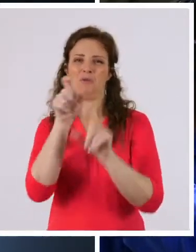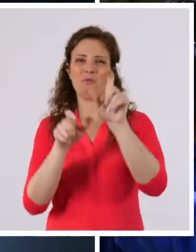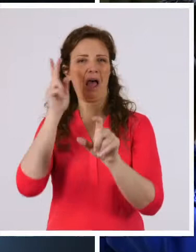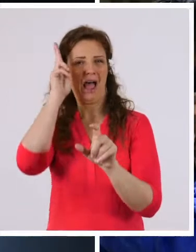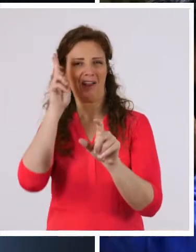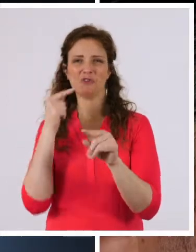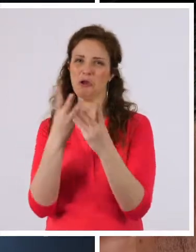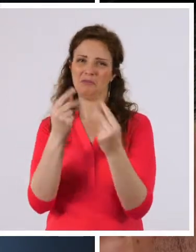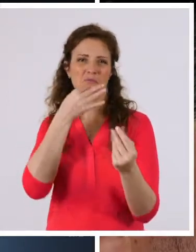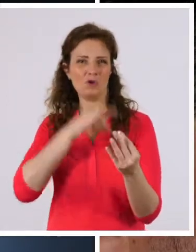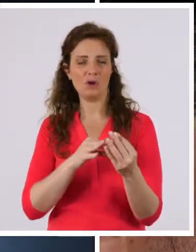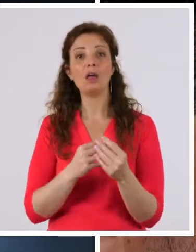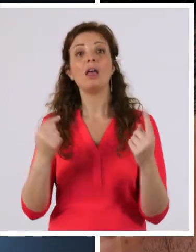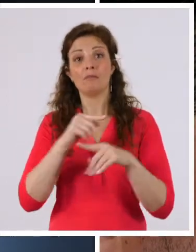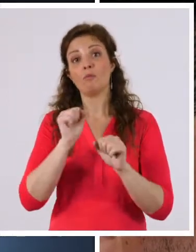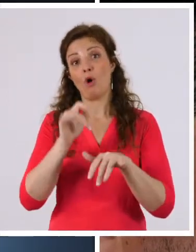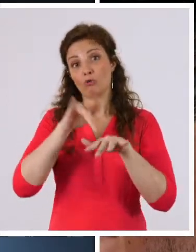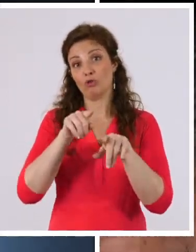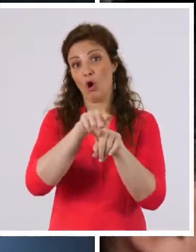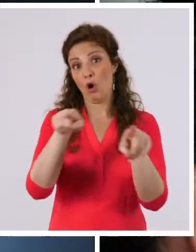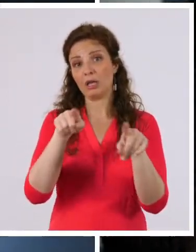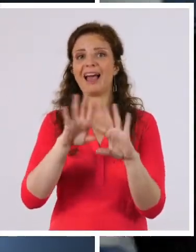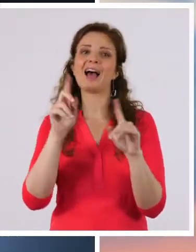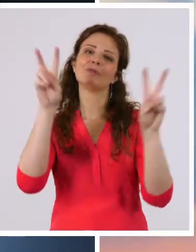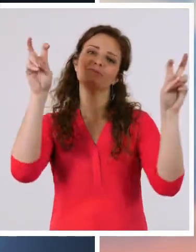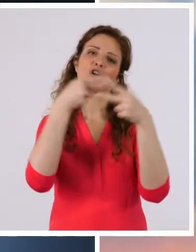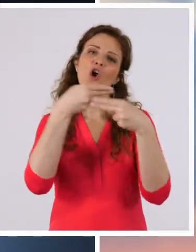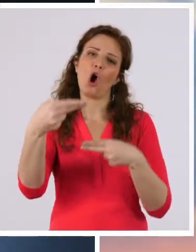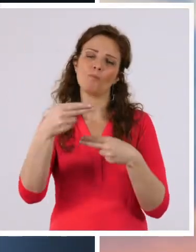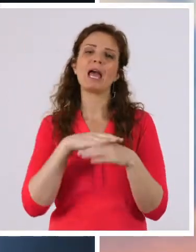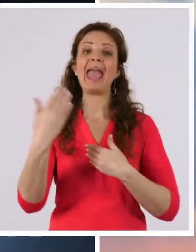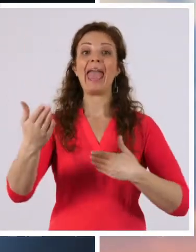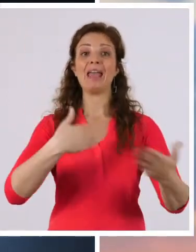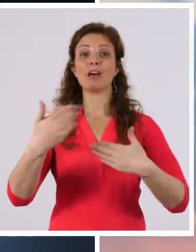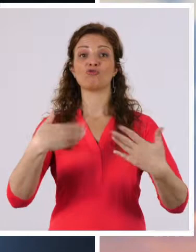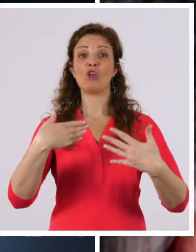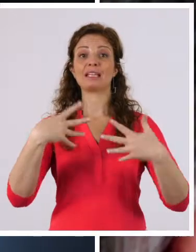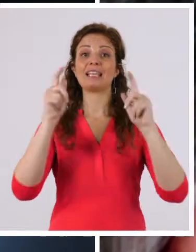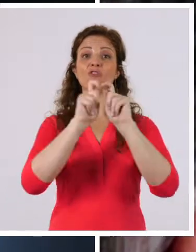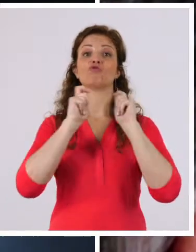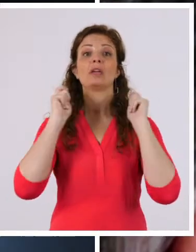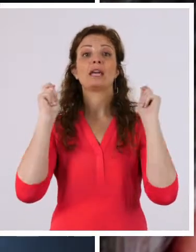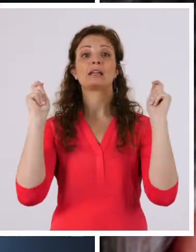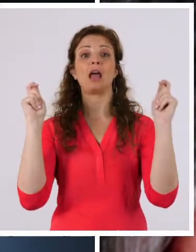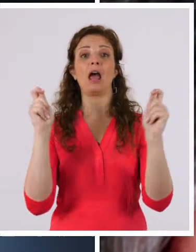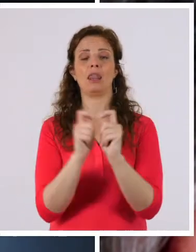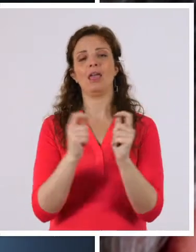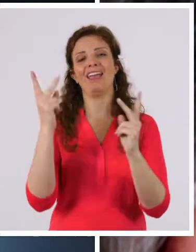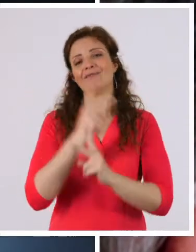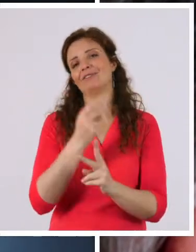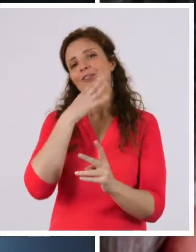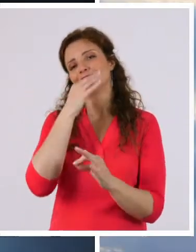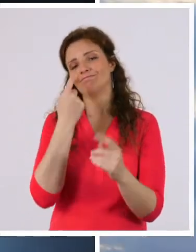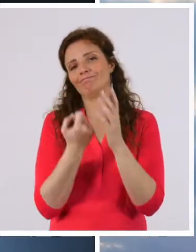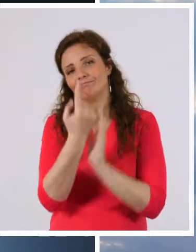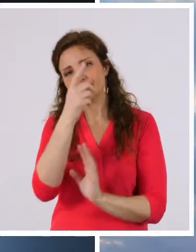come protagonisti, ed anche la più complessa, è detta emergenza generale, che di norma segue un incidente che vede